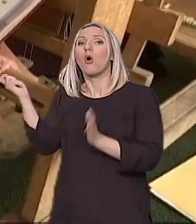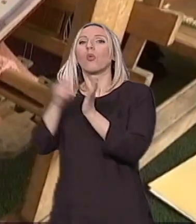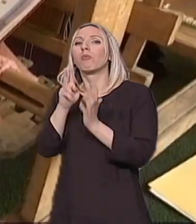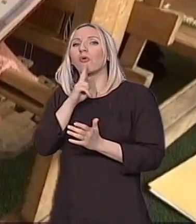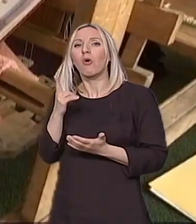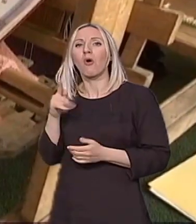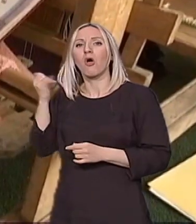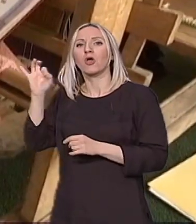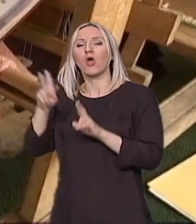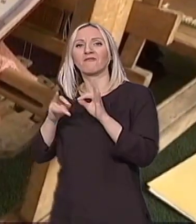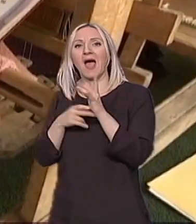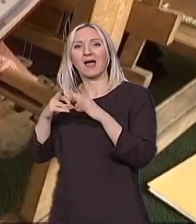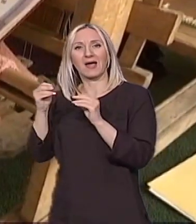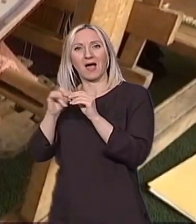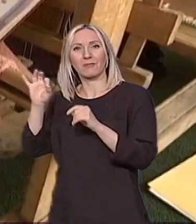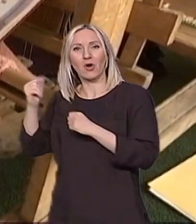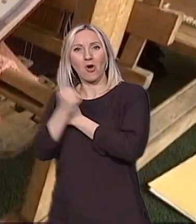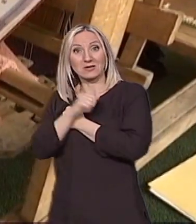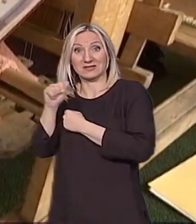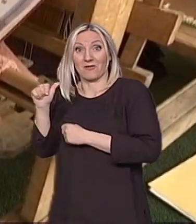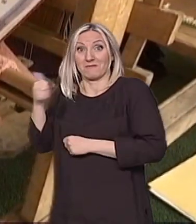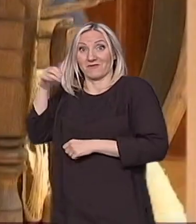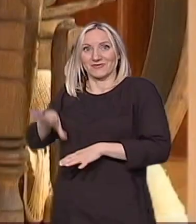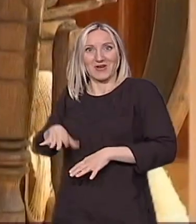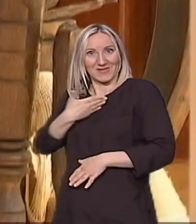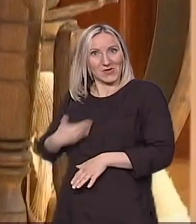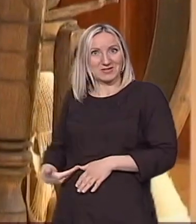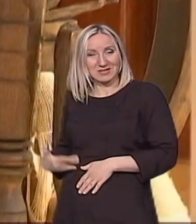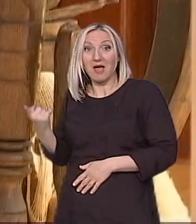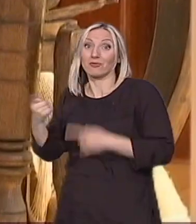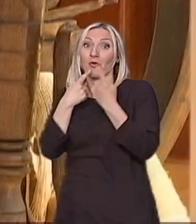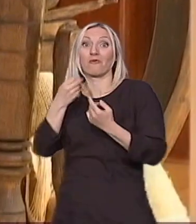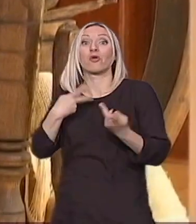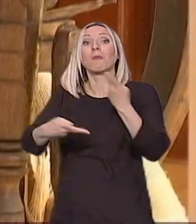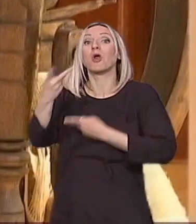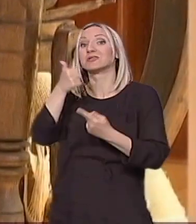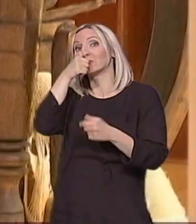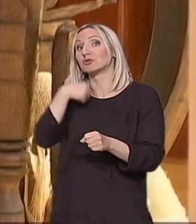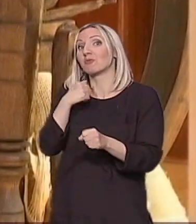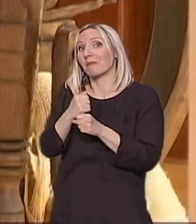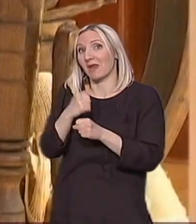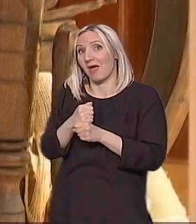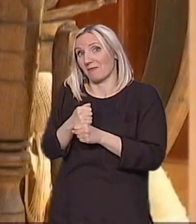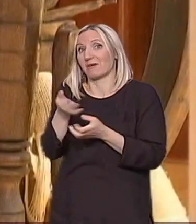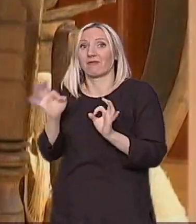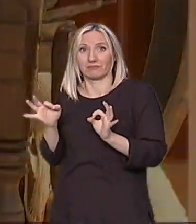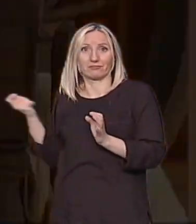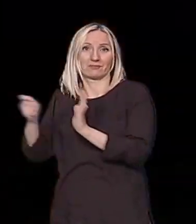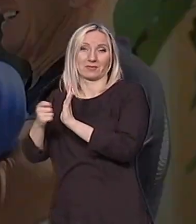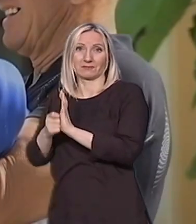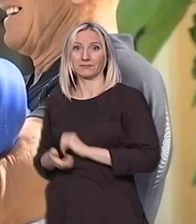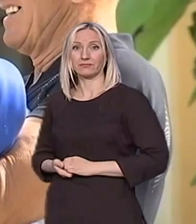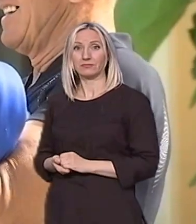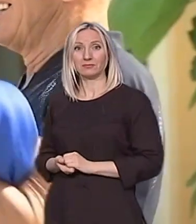i Jovanka Broz, prva dama Jugoslavije, što dovoljno govori o proizvodima koje su one proizvodile u zadruzi žena.